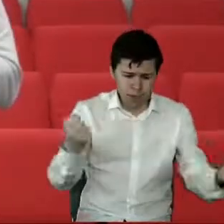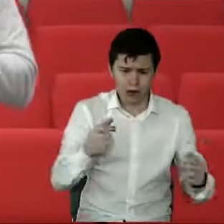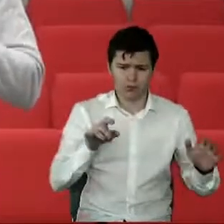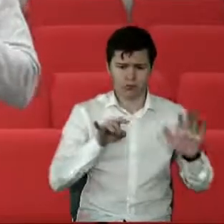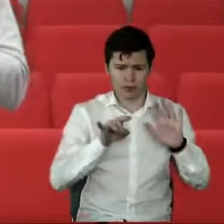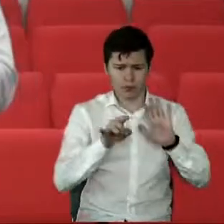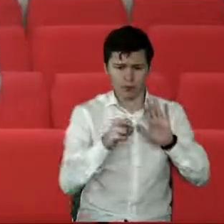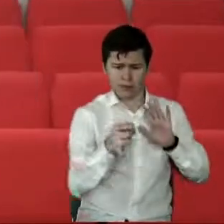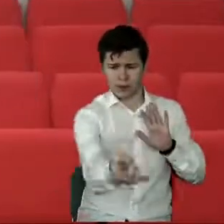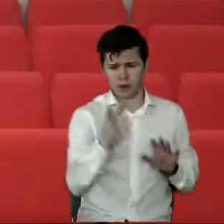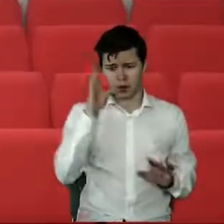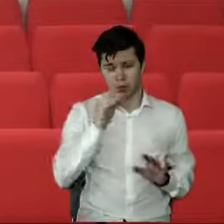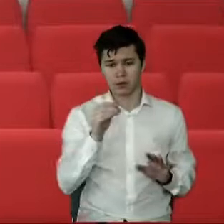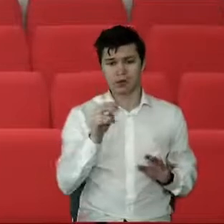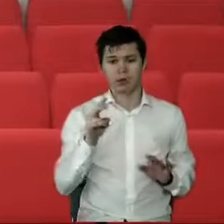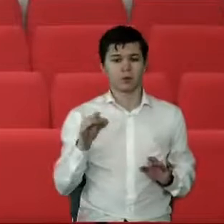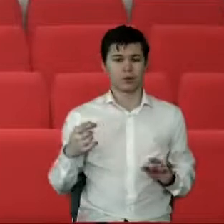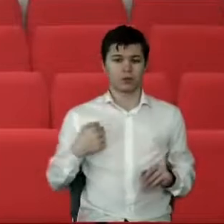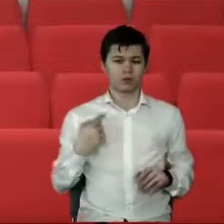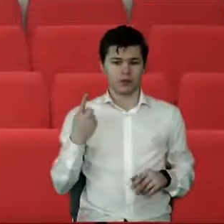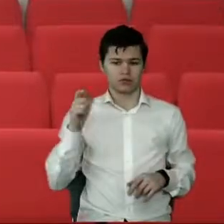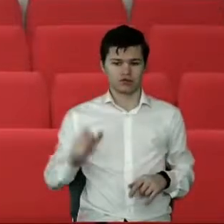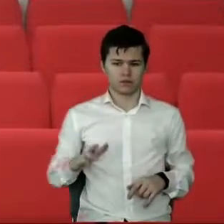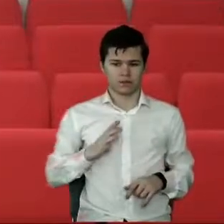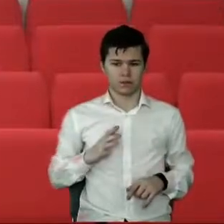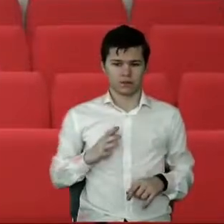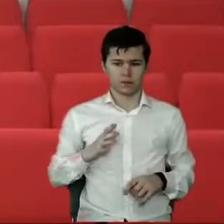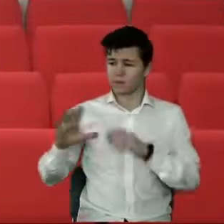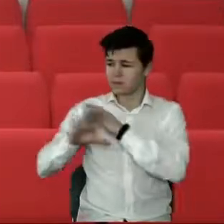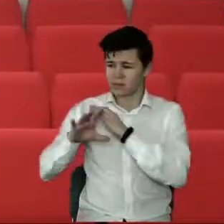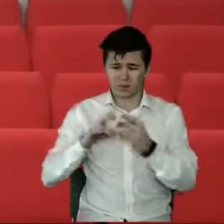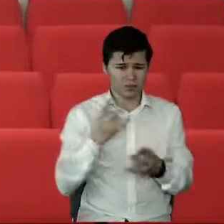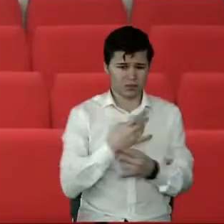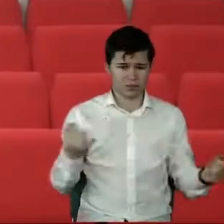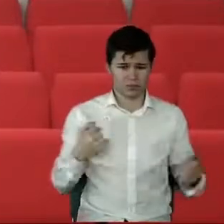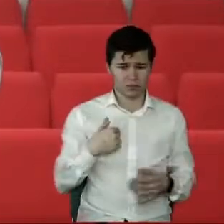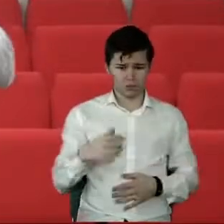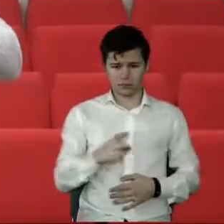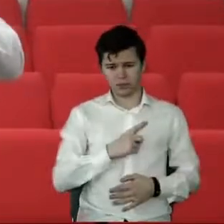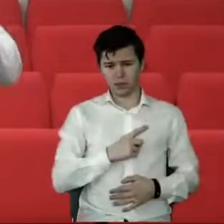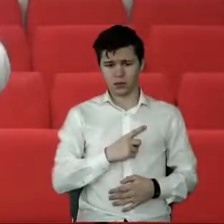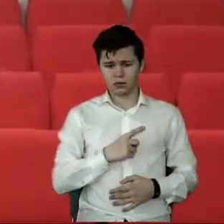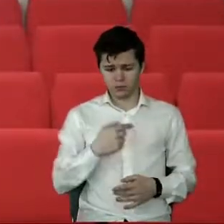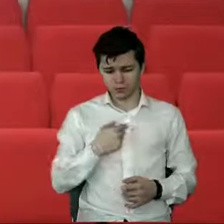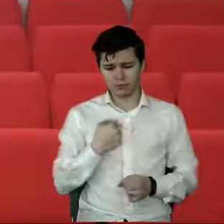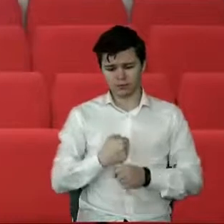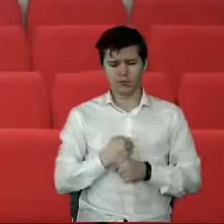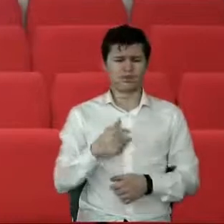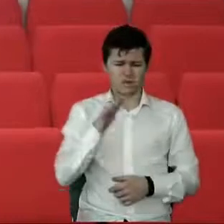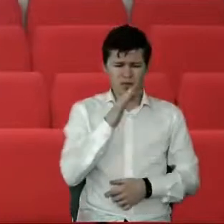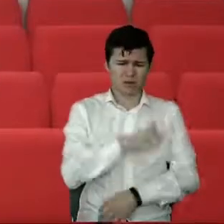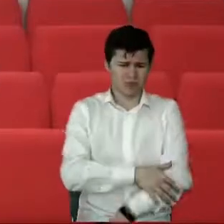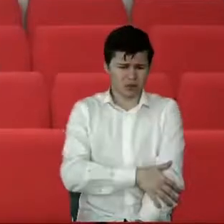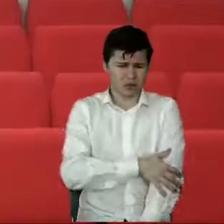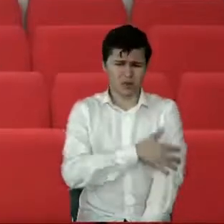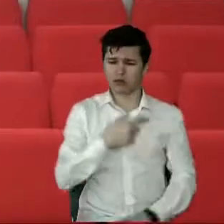Но этот человек работал в одиночку. Ему некому было помочь. Но он сделал свою работу. Она была растянута во времени. Он